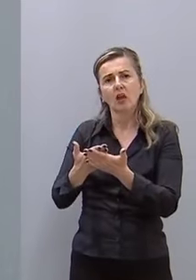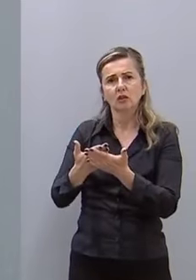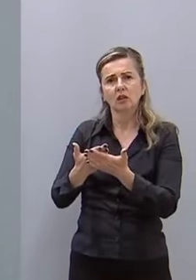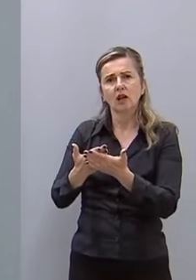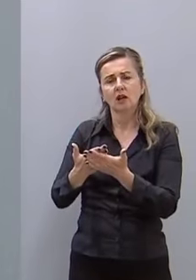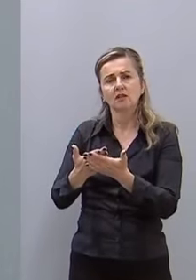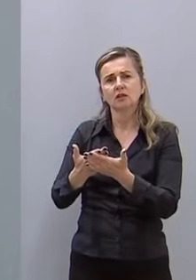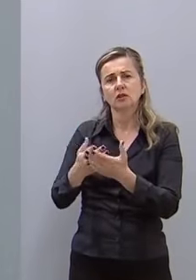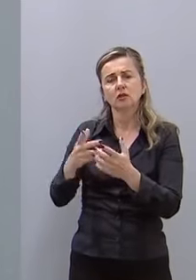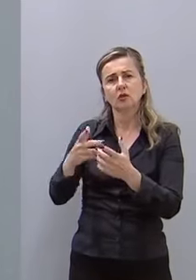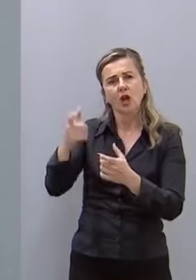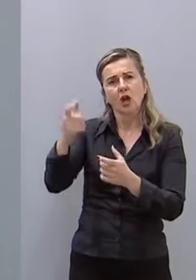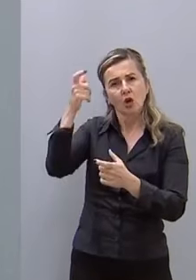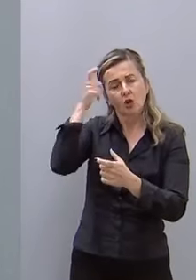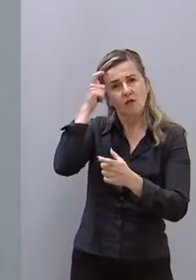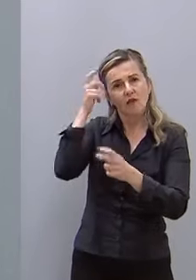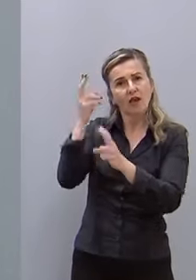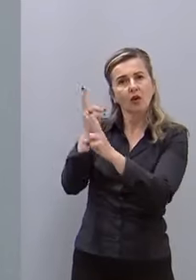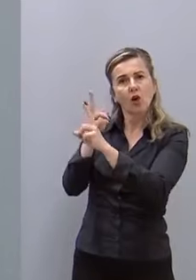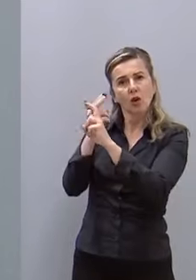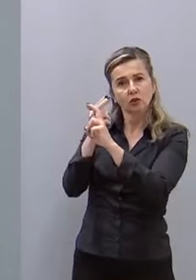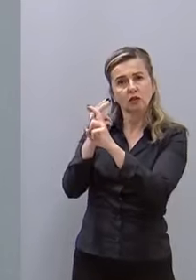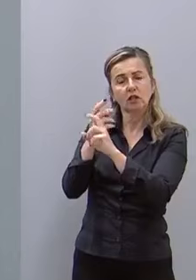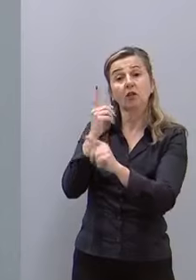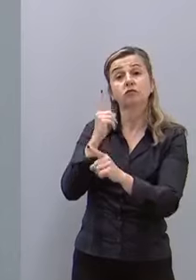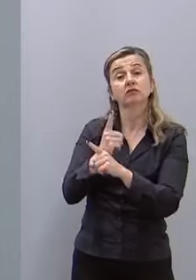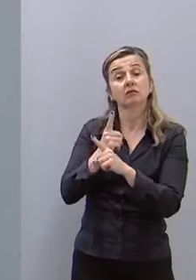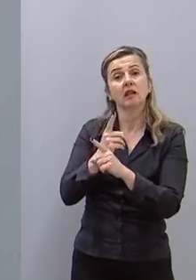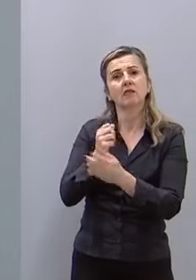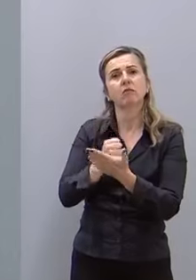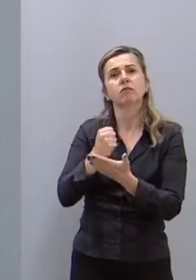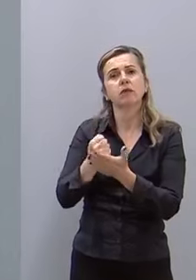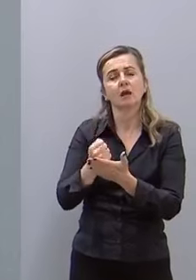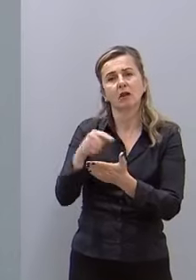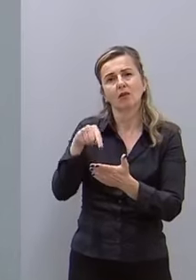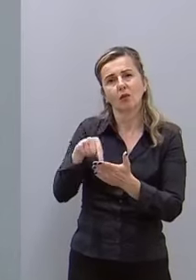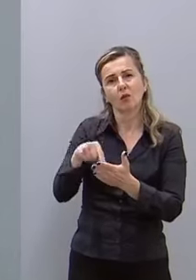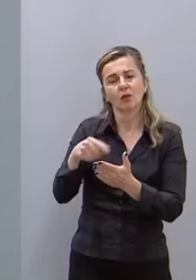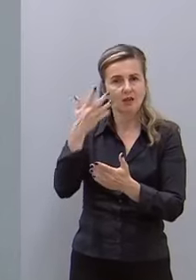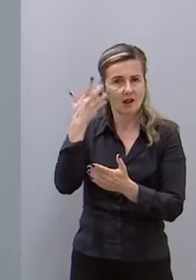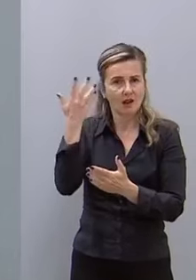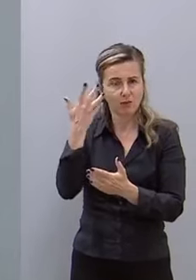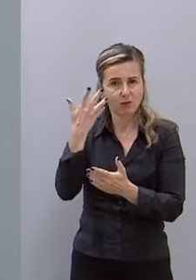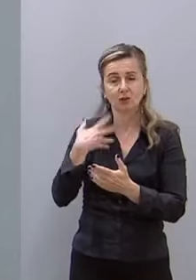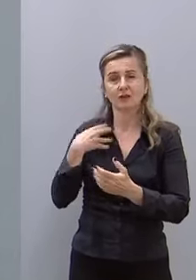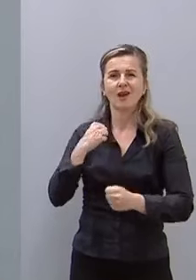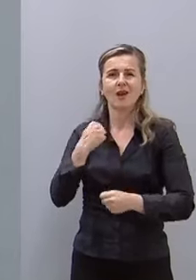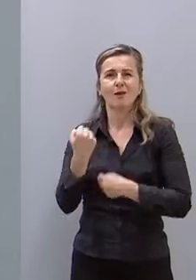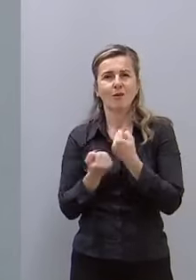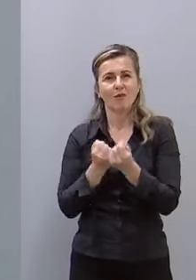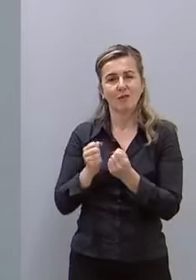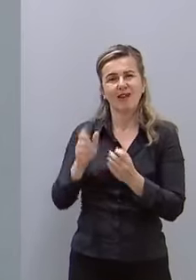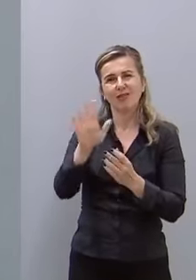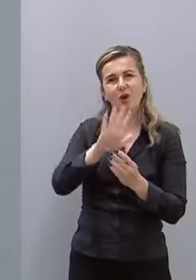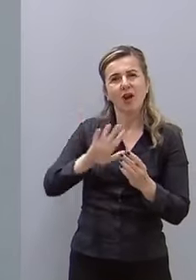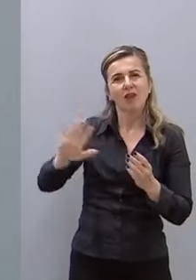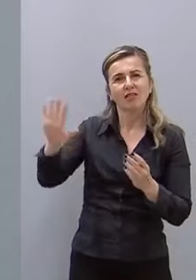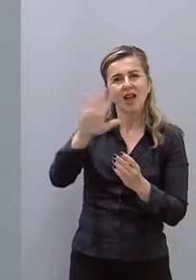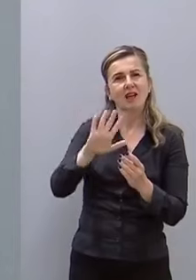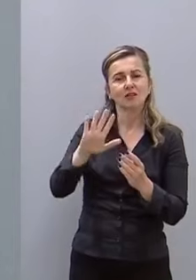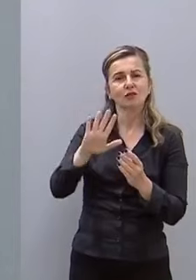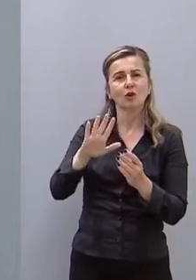del governo austriaco che deve diciamo permettere questa questa ipotesi di movimento sul territorio